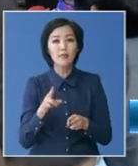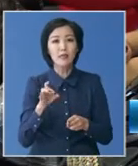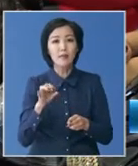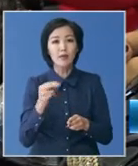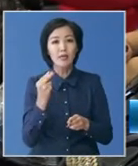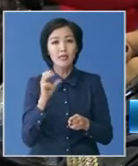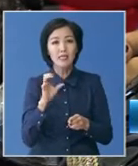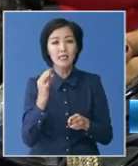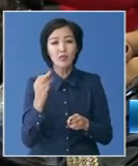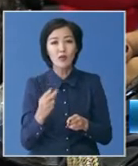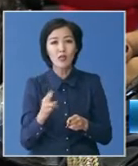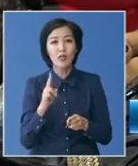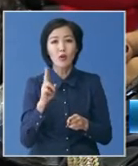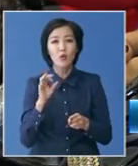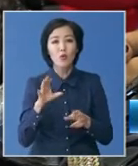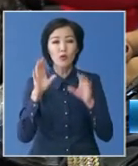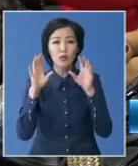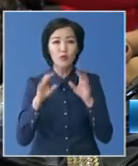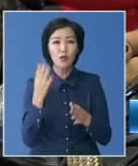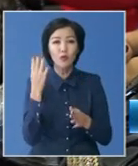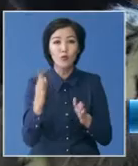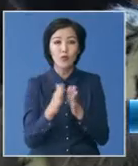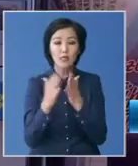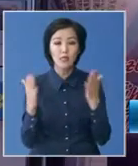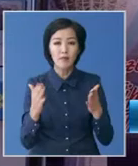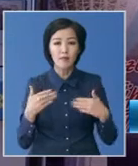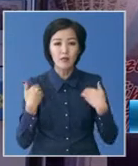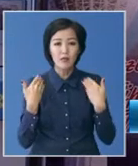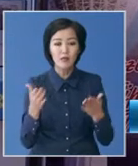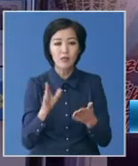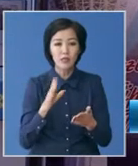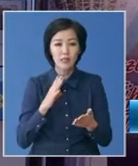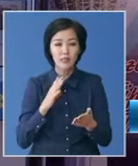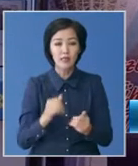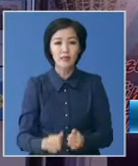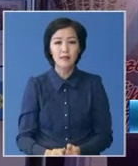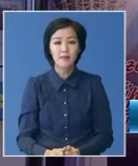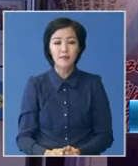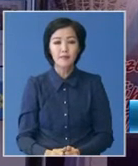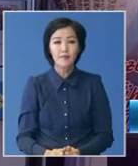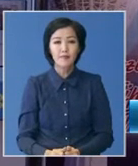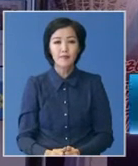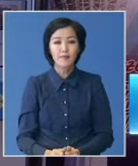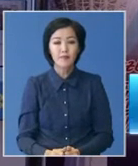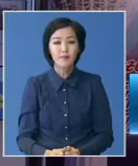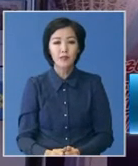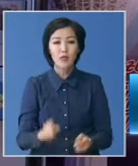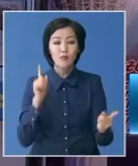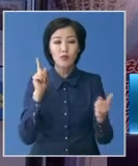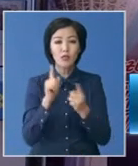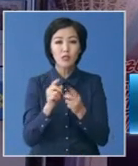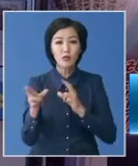процессуалды кодекс туралы 4 кітабы жарыққа шыққан. Приехал сюда для того, чтобы встретиться. Бұл кездесуде